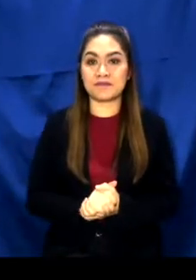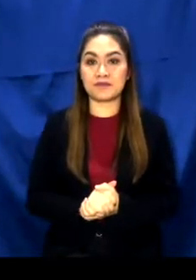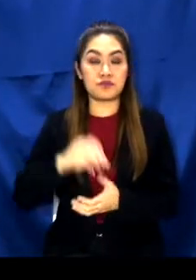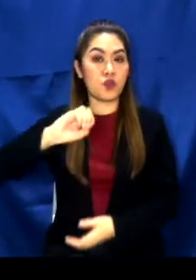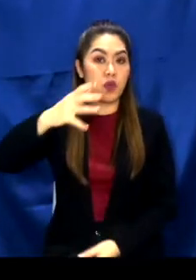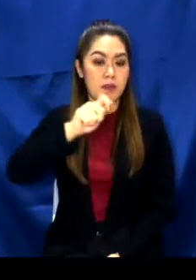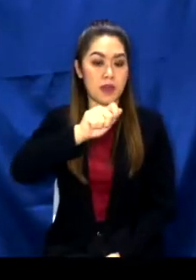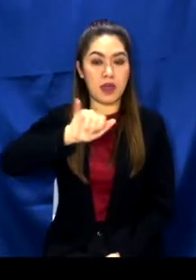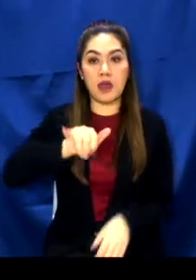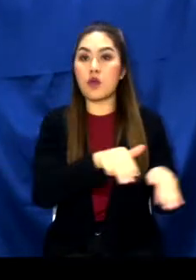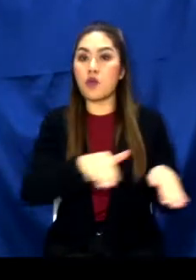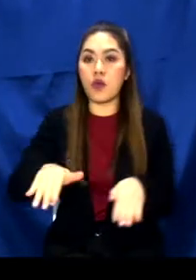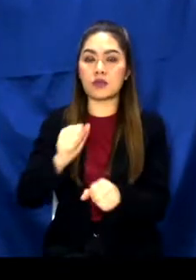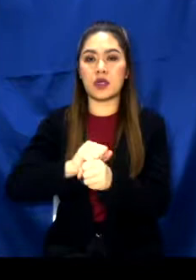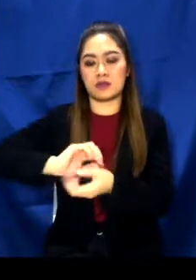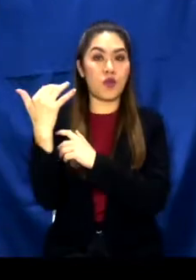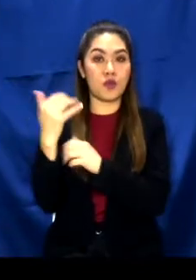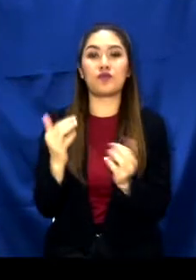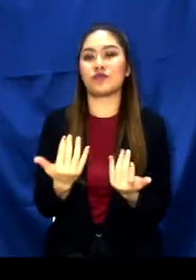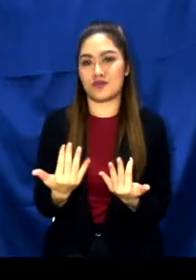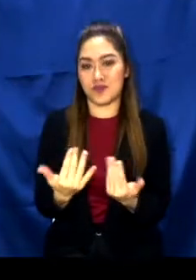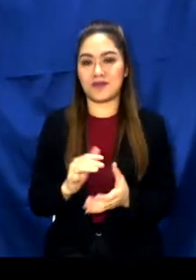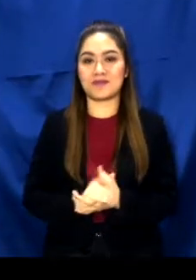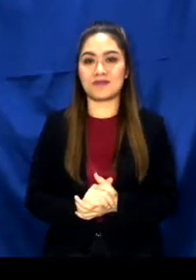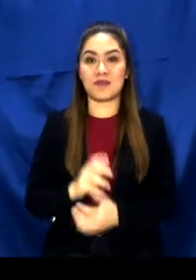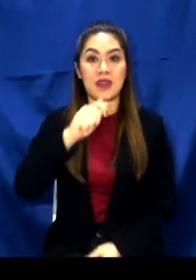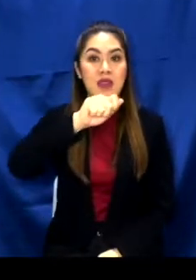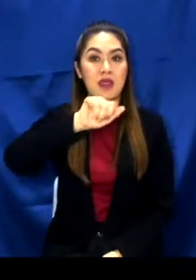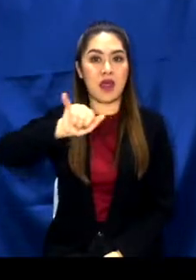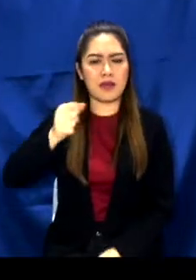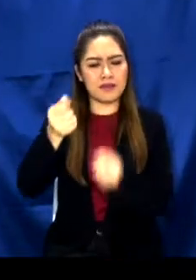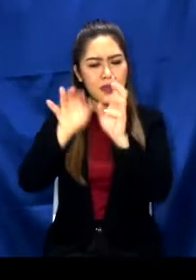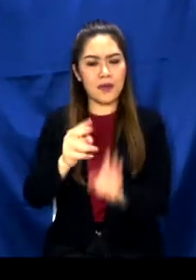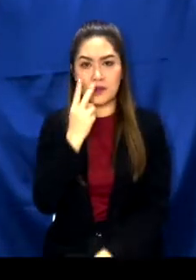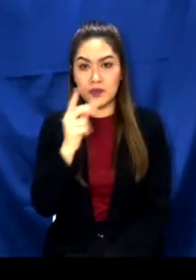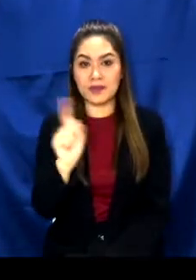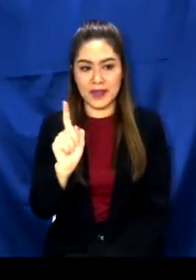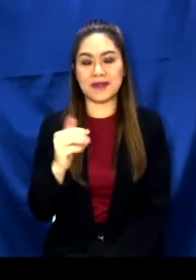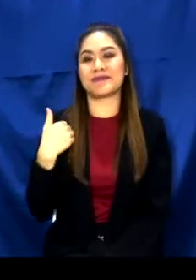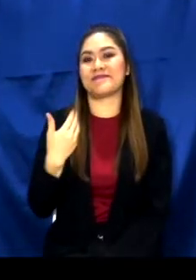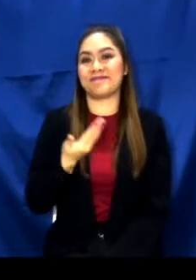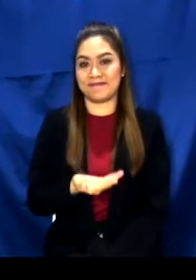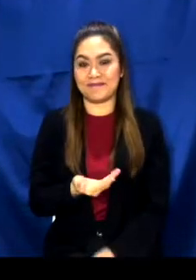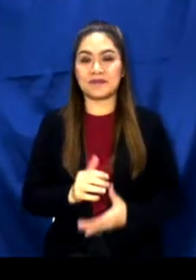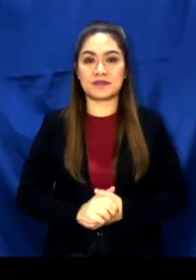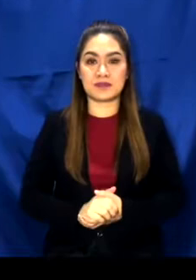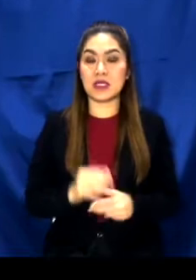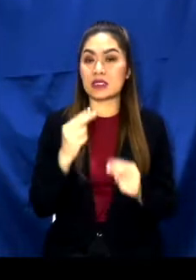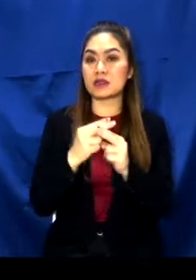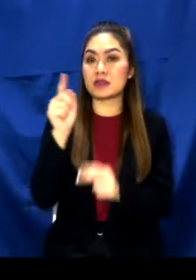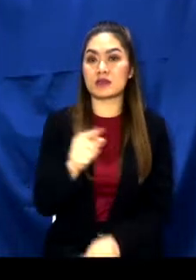รแกรมเปิดโปรแกรมรอครูไว้เลยนะคะ Illustrator นะคะมีหน้าตาเป็นแบบไหนนะคะจะเป็นไอคอน AI นะค